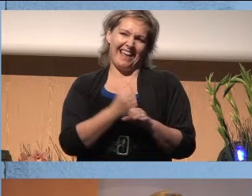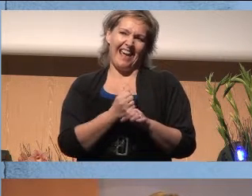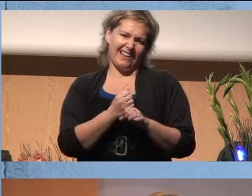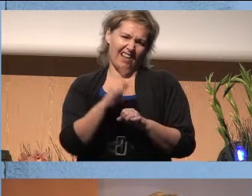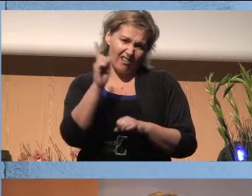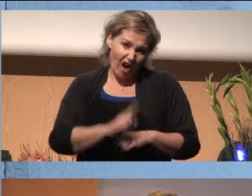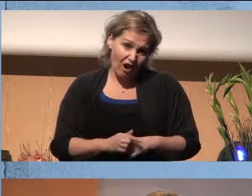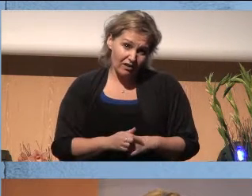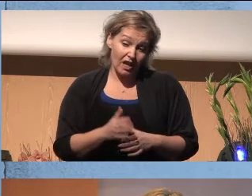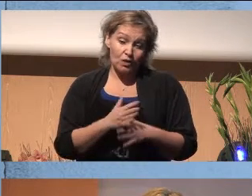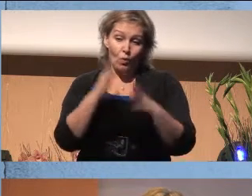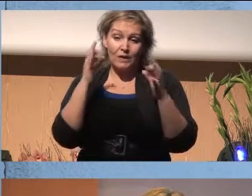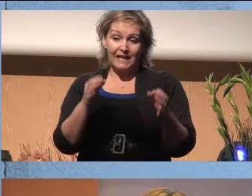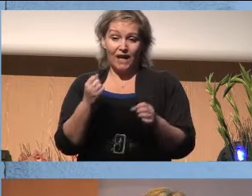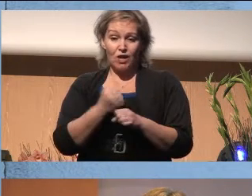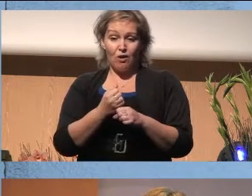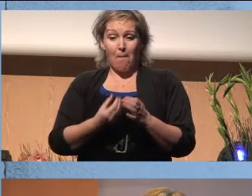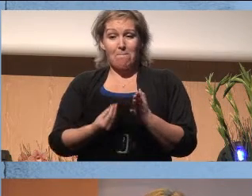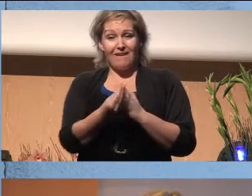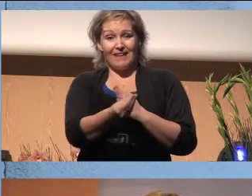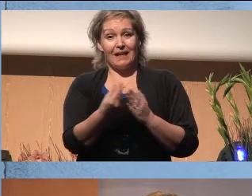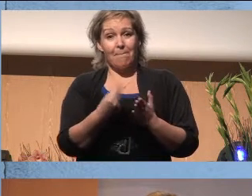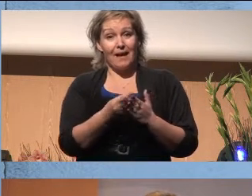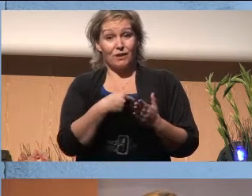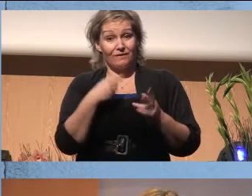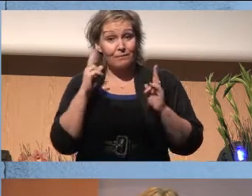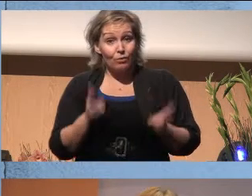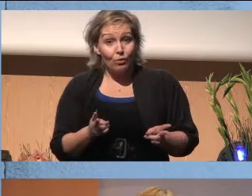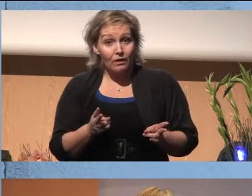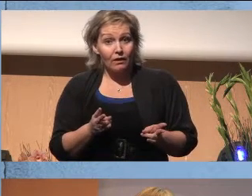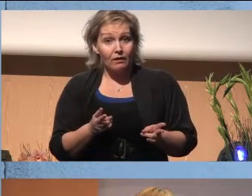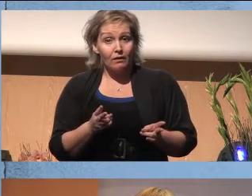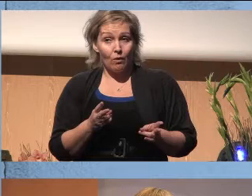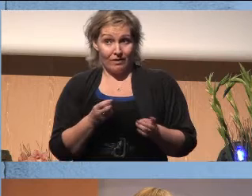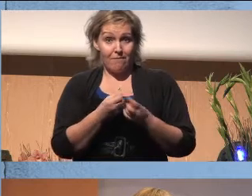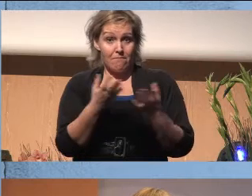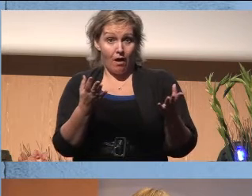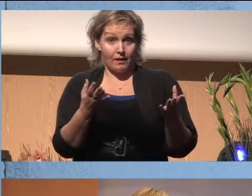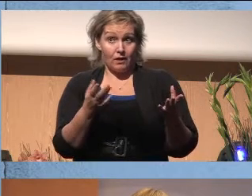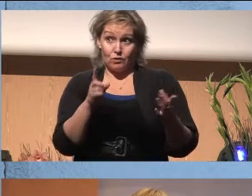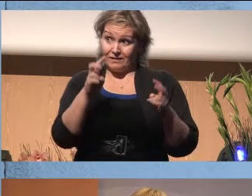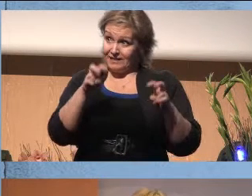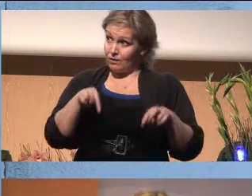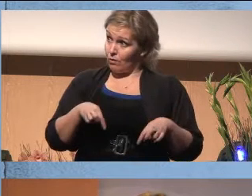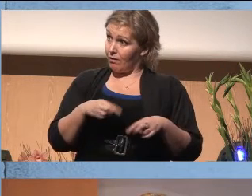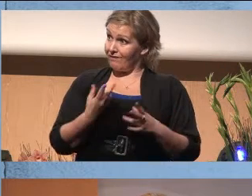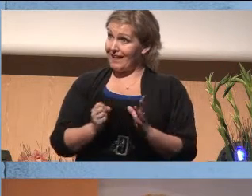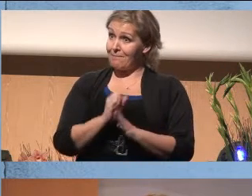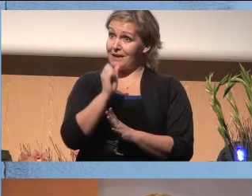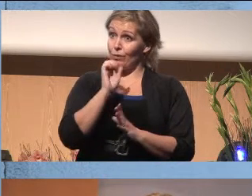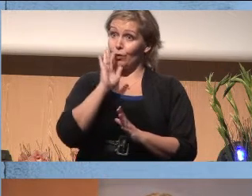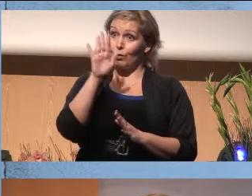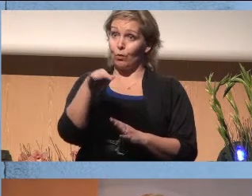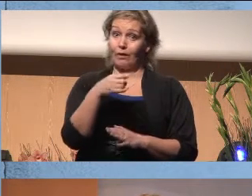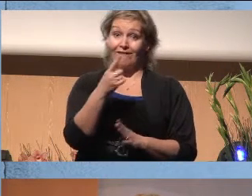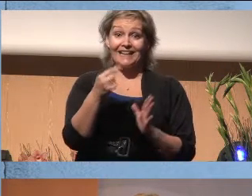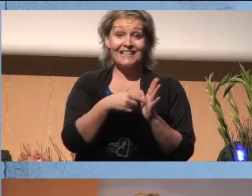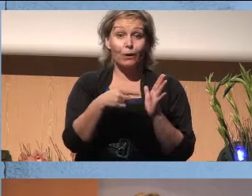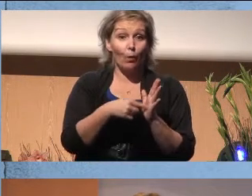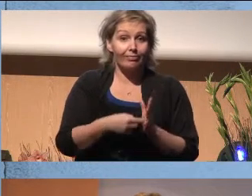rart. Stortinget som jo bevilger pengene som vi bruker, det går mange, bare her vi sitter nå, så går det millioner ut av hvert